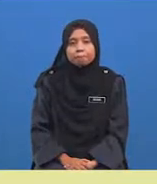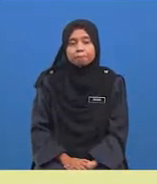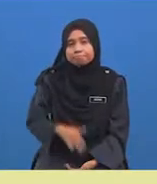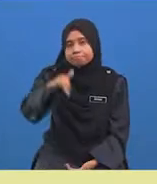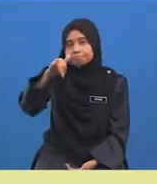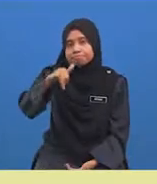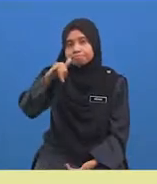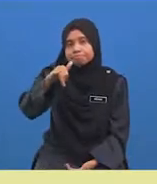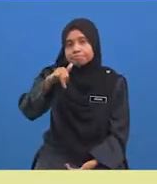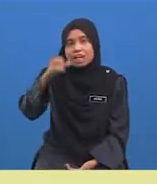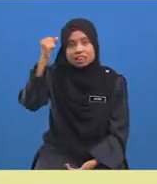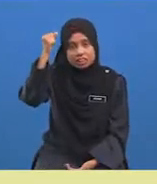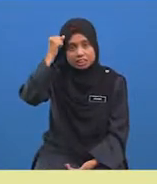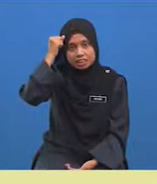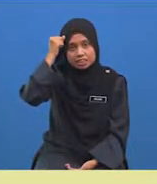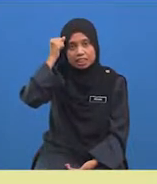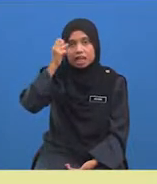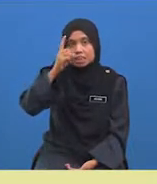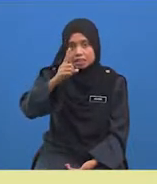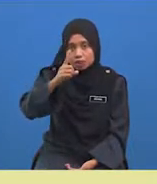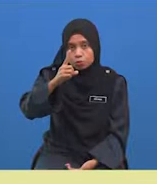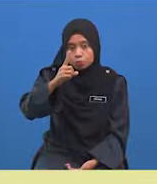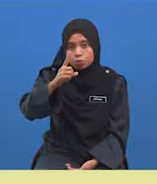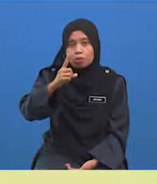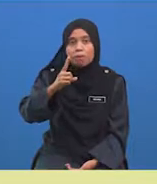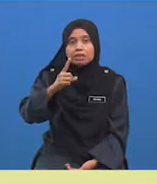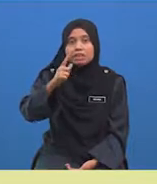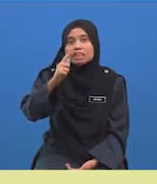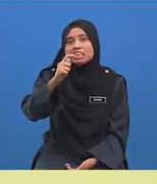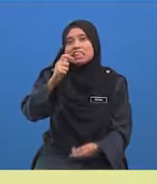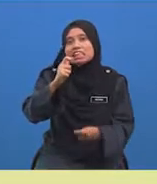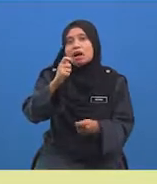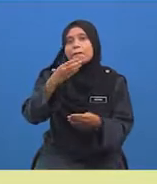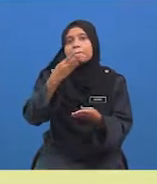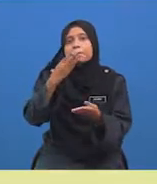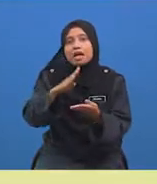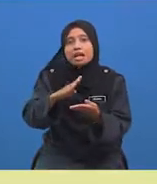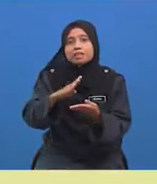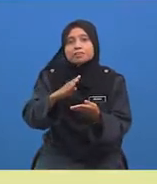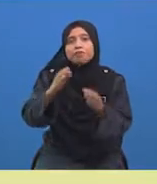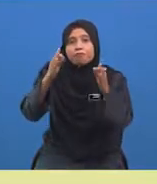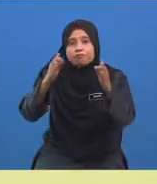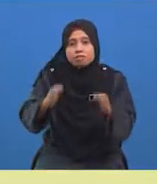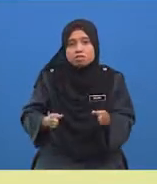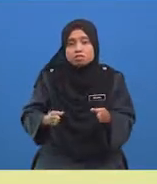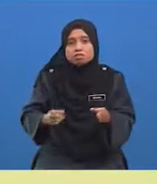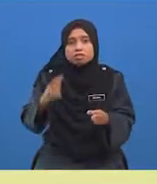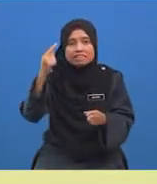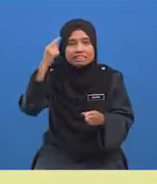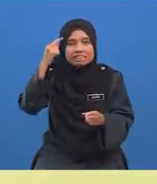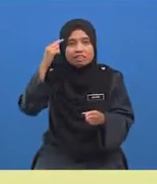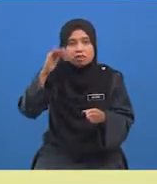Ya, stres bermaksud satu tindak balas fizikal dan psikologi yang berlaku apabila seseorang